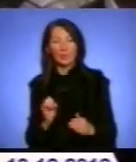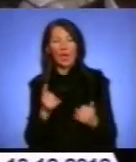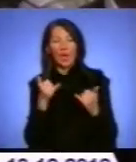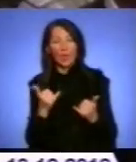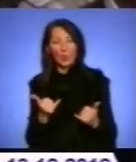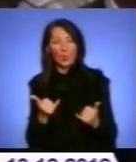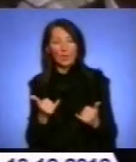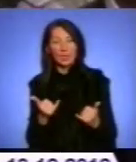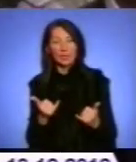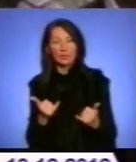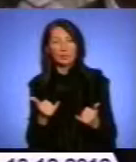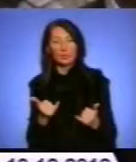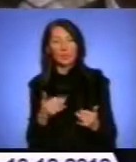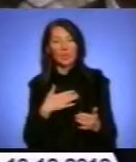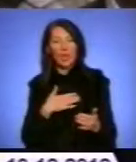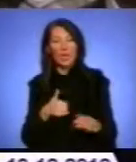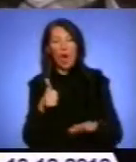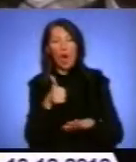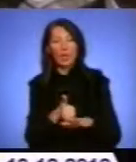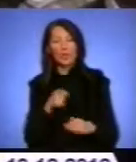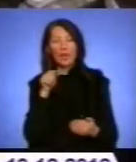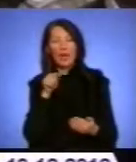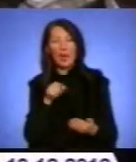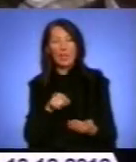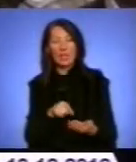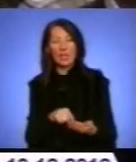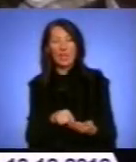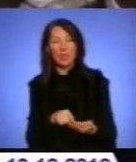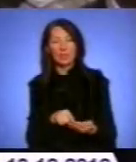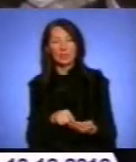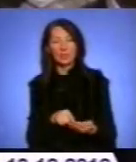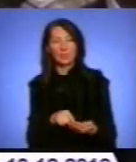сьогодні наша головна мета